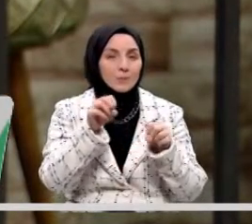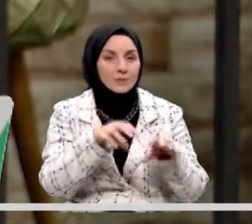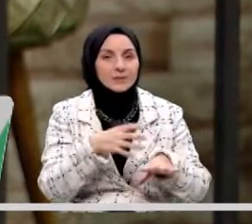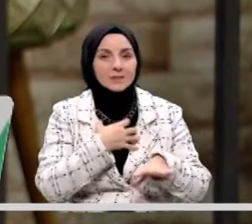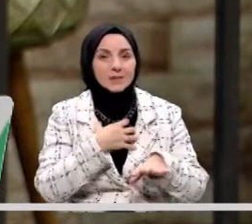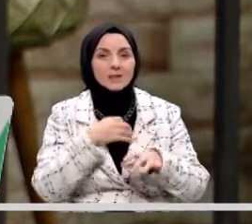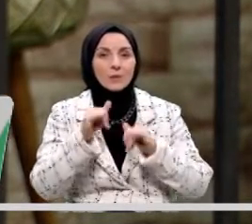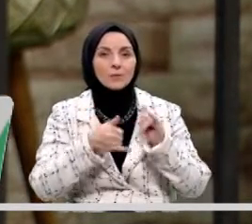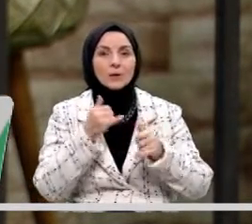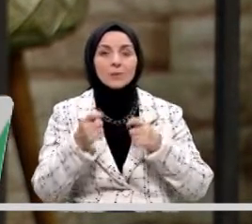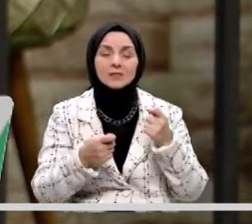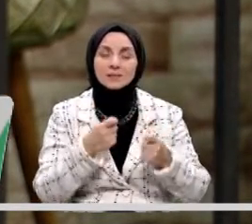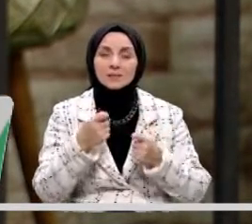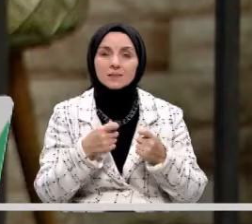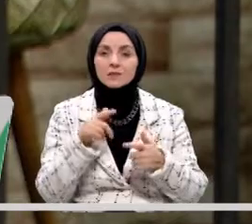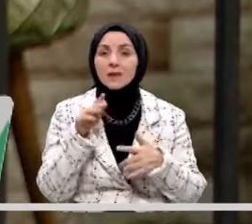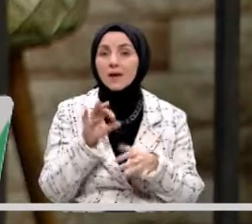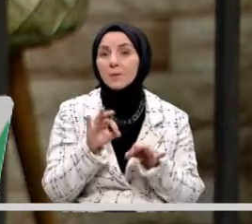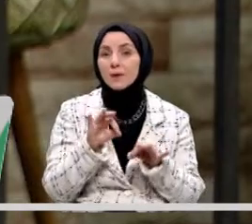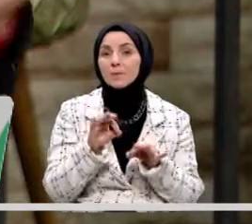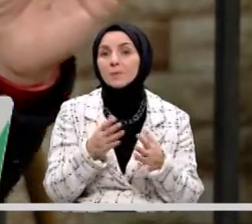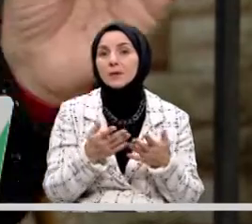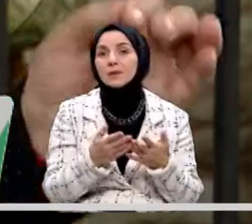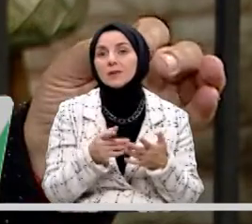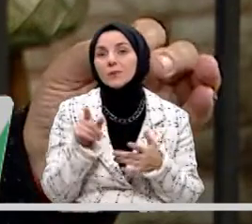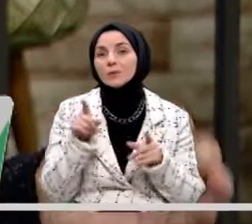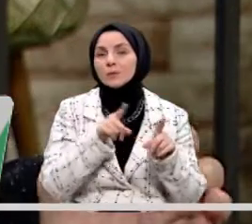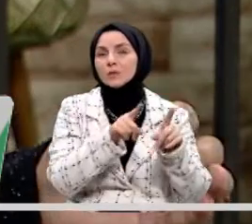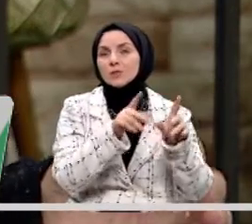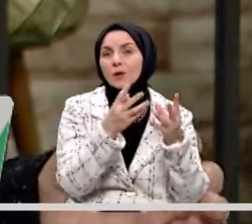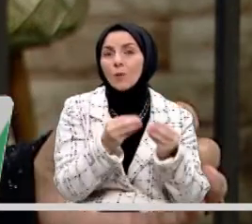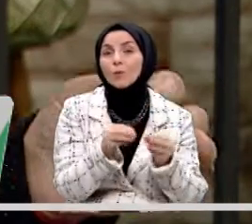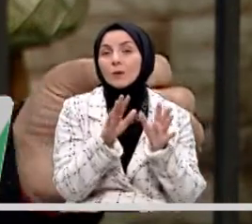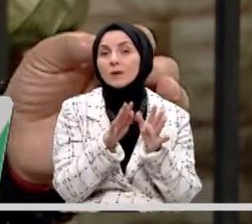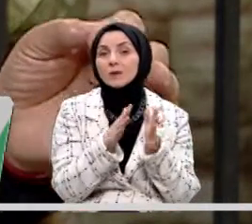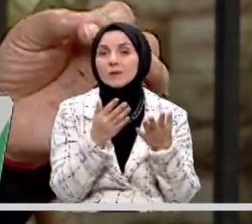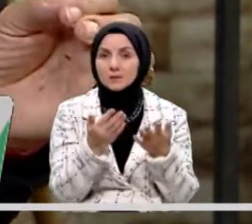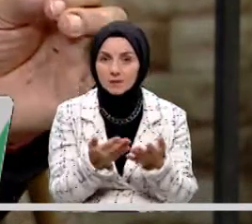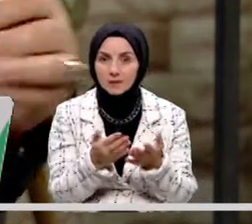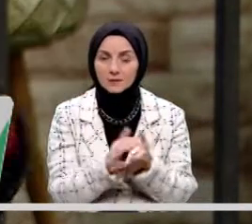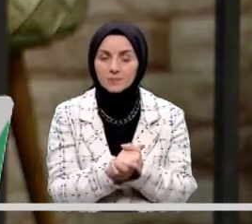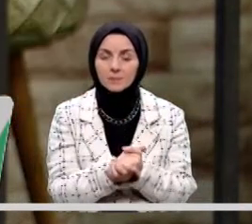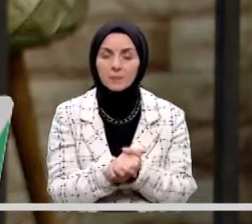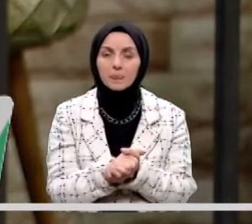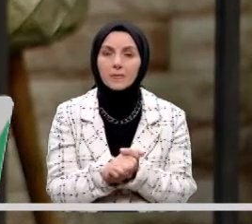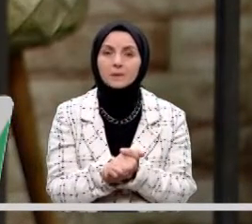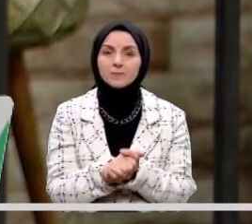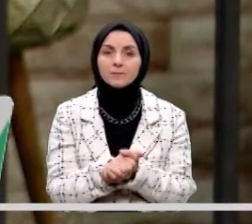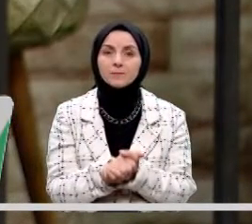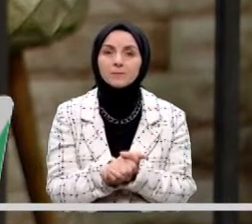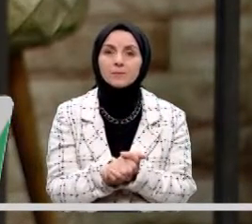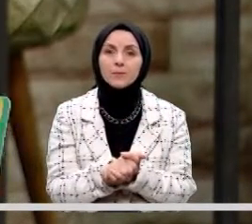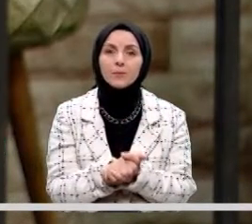toplumsal bir ortamda ortada küçük küçük Hadi bakalım şimdi diğer Sen de gel bakalım sen kayağı olur mu yavrum demek lazım Çünkü